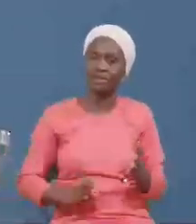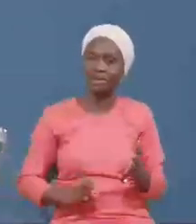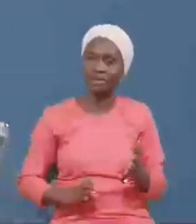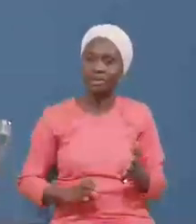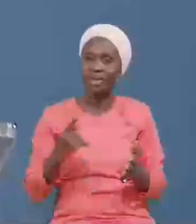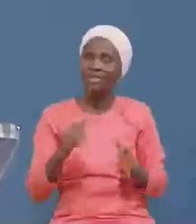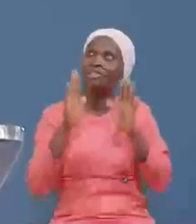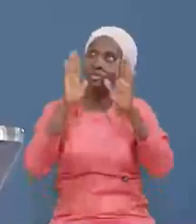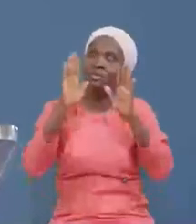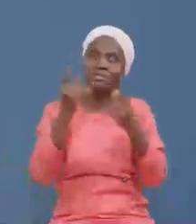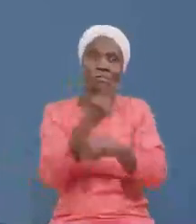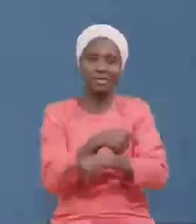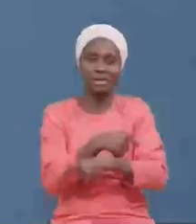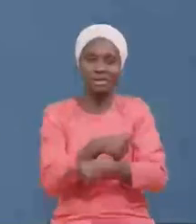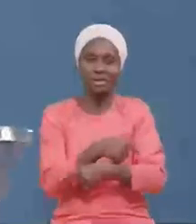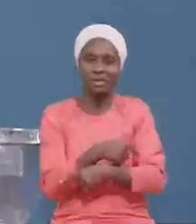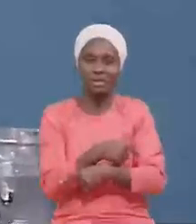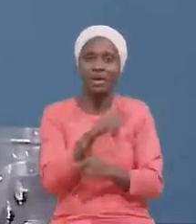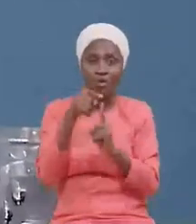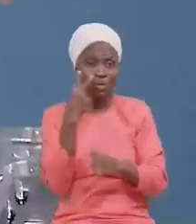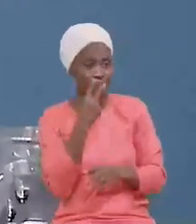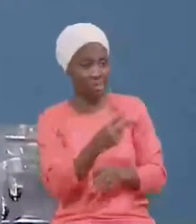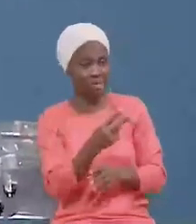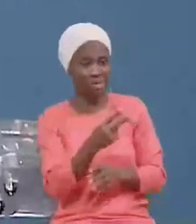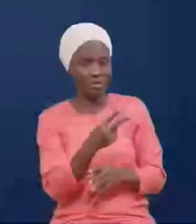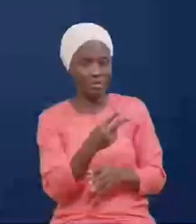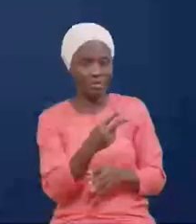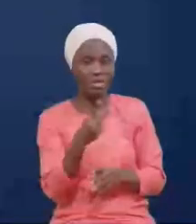merveilleux, vous voyez